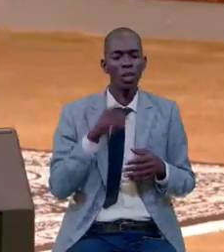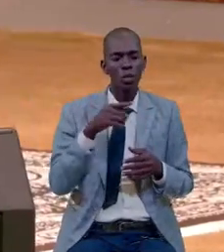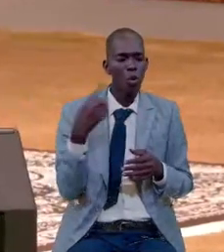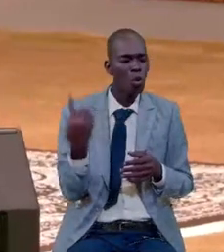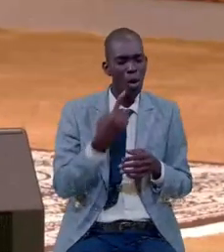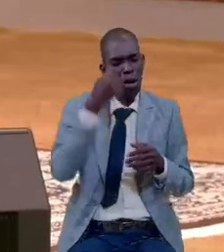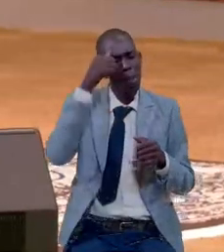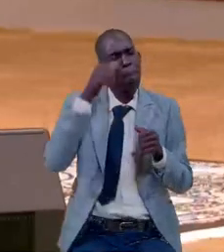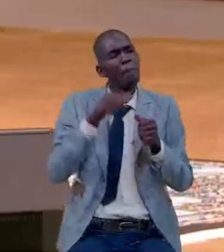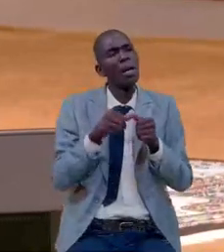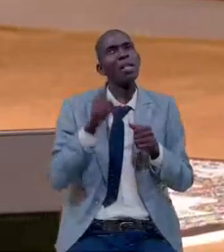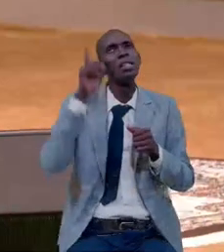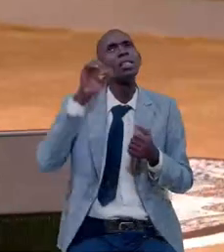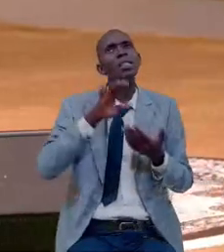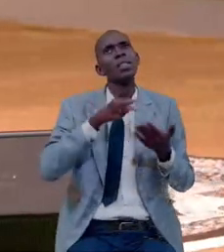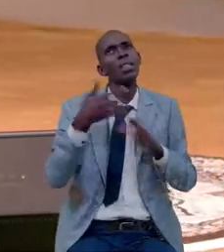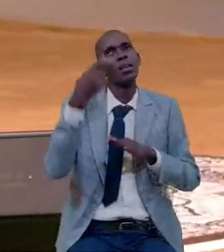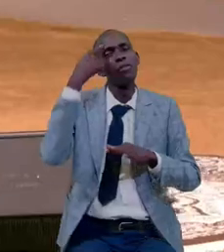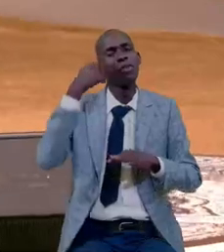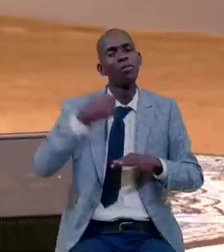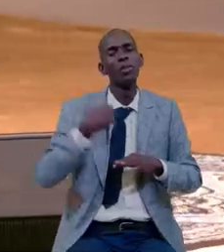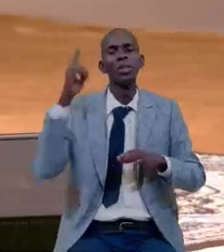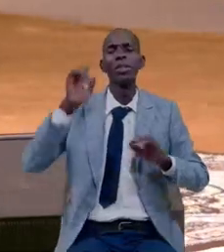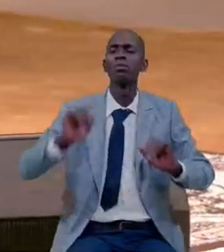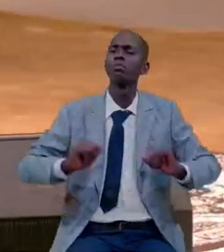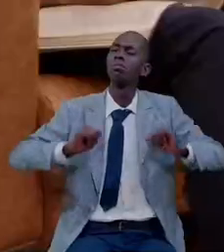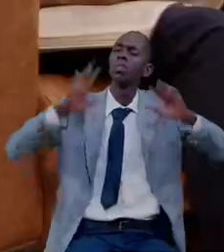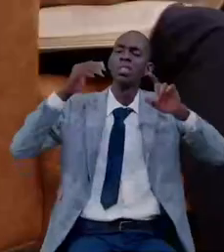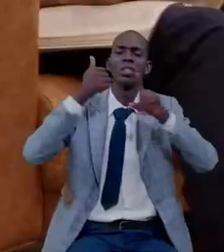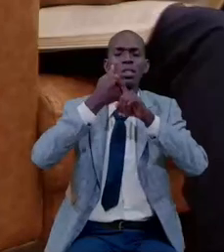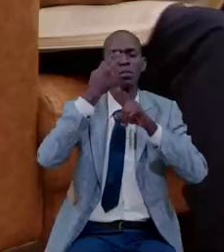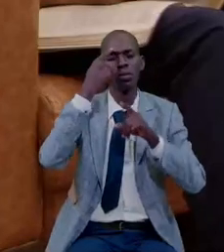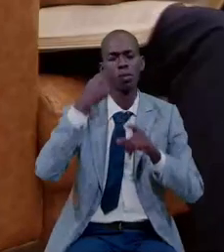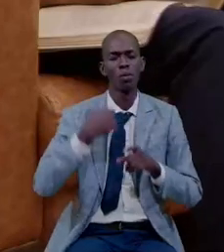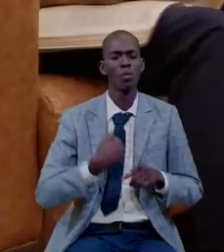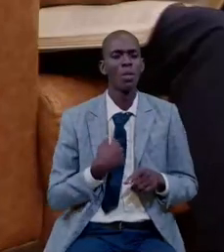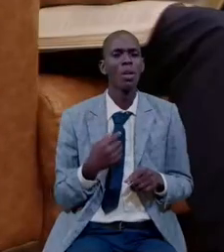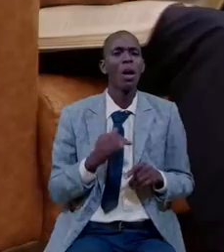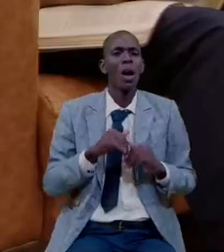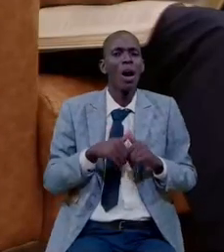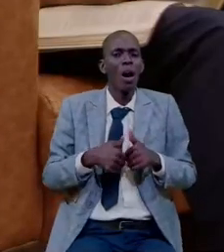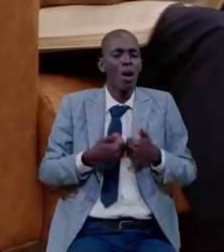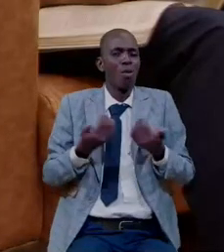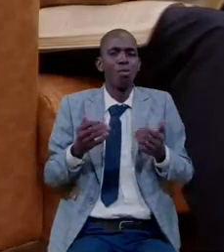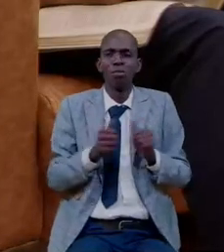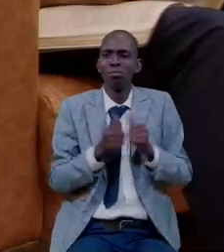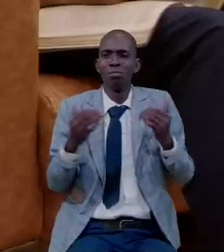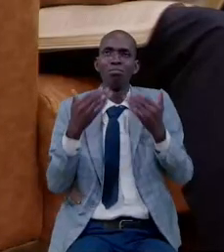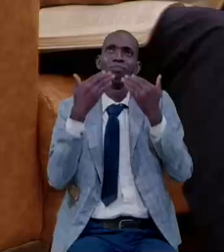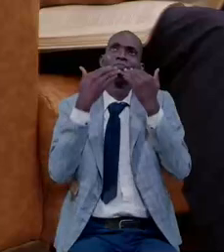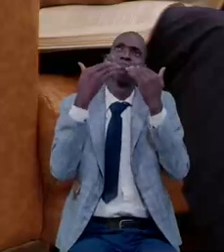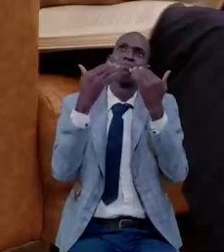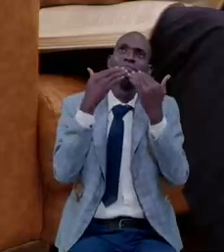qu'il est mort pour vous. Il est mort pour moi. Il s'est donné pour moi. Que je suis reconnaissant. Qu'il a tout fait pour moi.